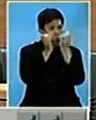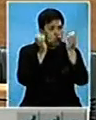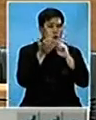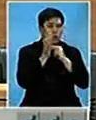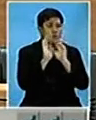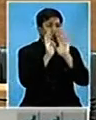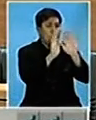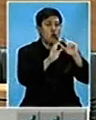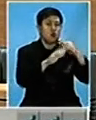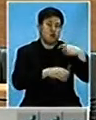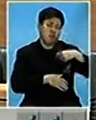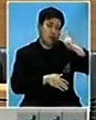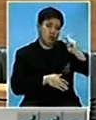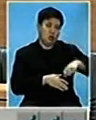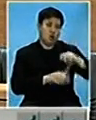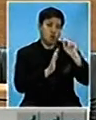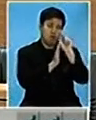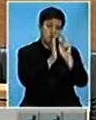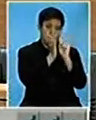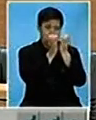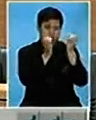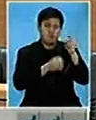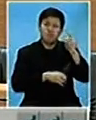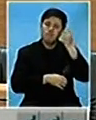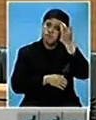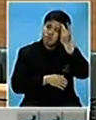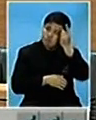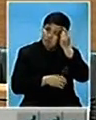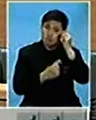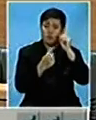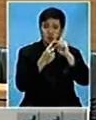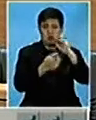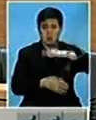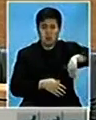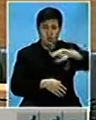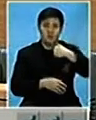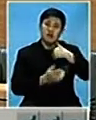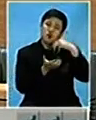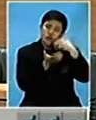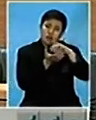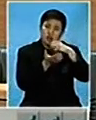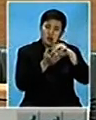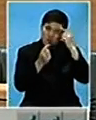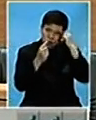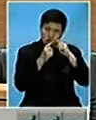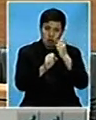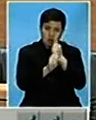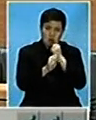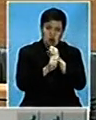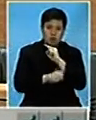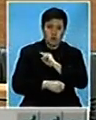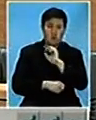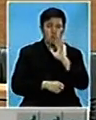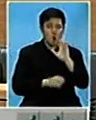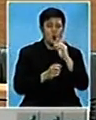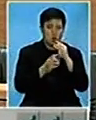นูญว่าท่านควรจะต้องพิจารณาถึงเรื่องเหล่านี้และทำให้การปฏิบัติหน้าที่ของท่าน